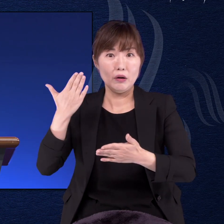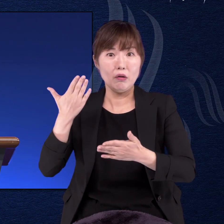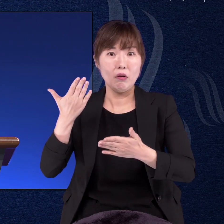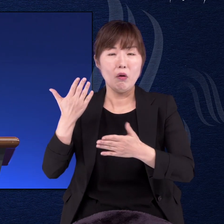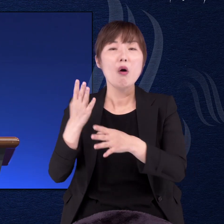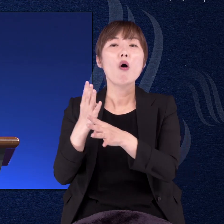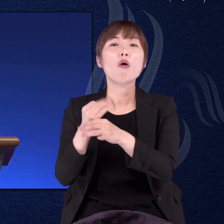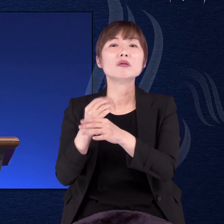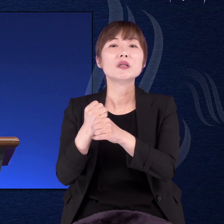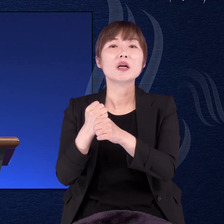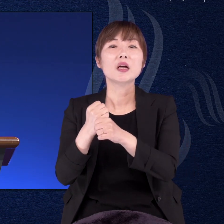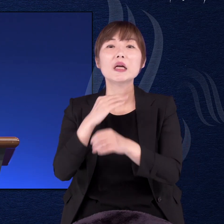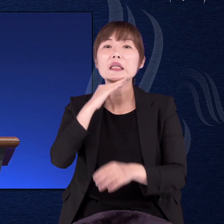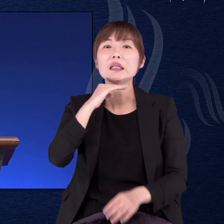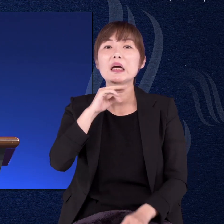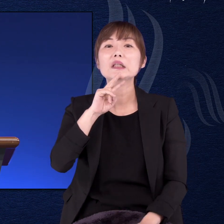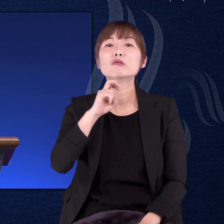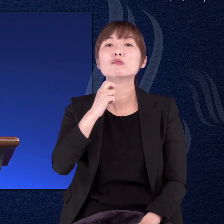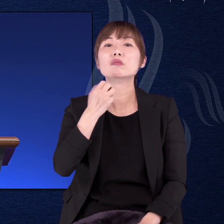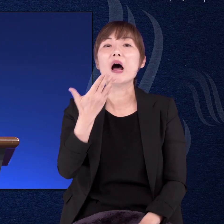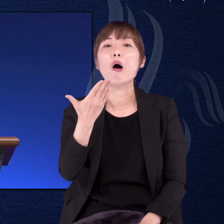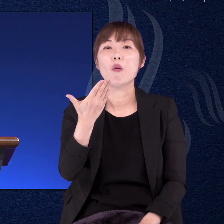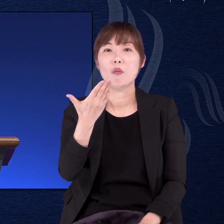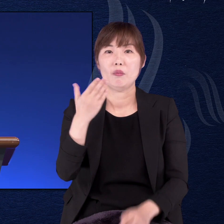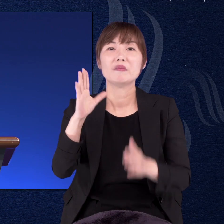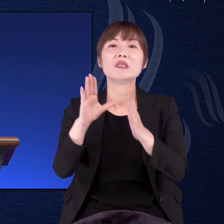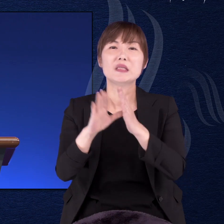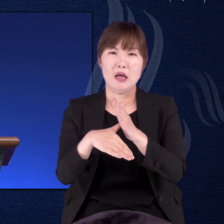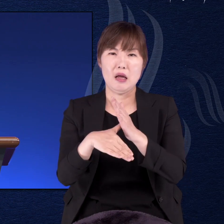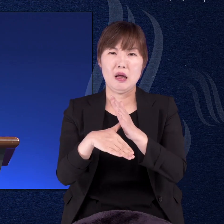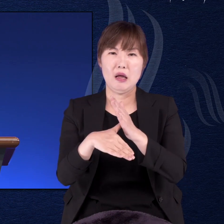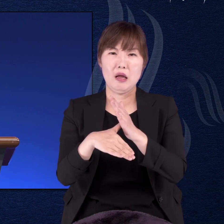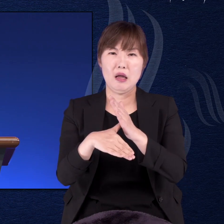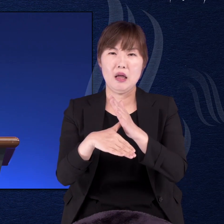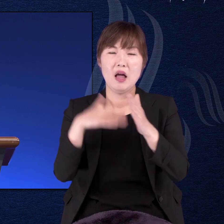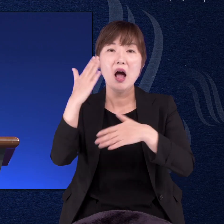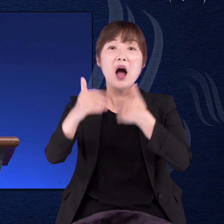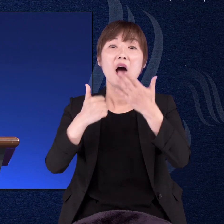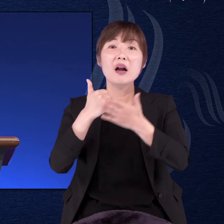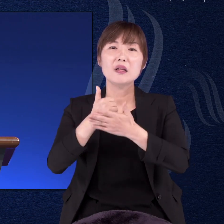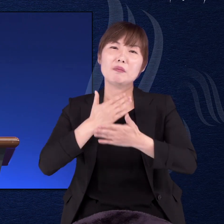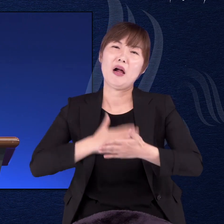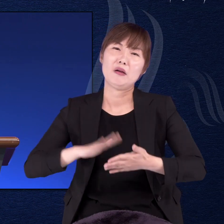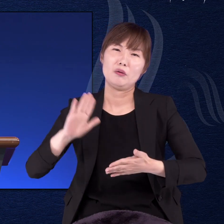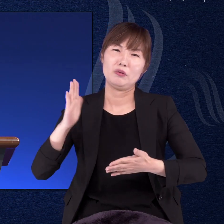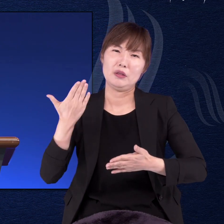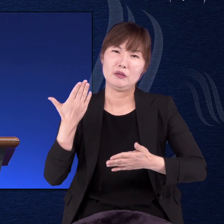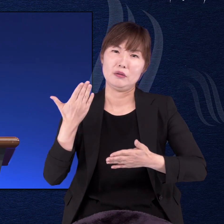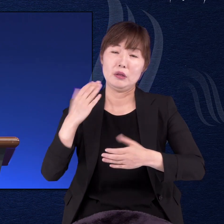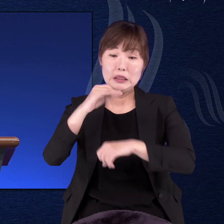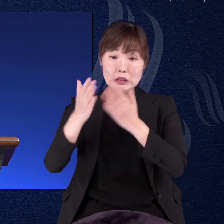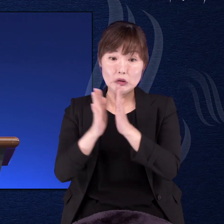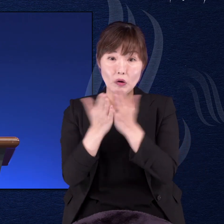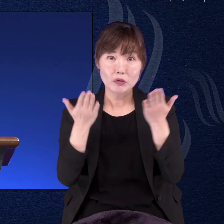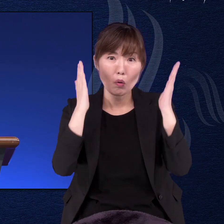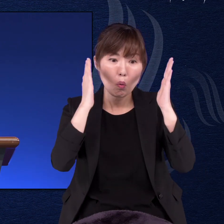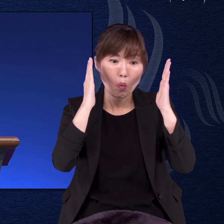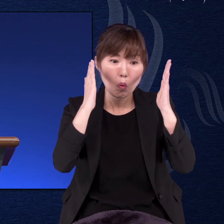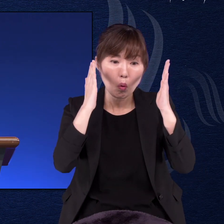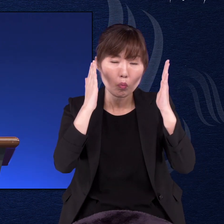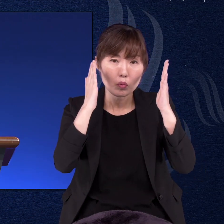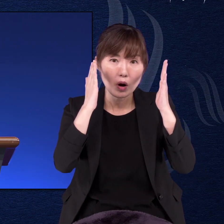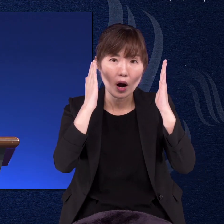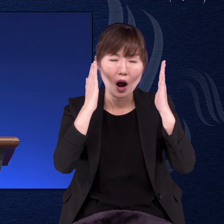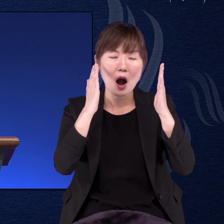임원도 하고 방언도 하고 열심히 했었지만 성경 공부를 따로 하고 그리고 하나님을 제대로 한